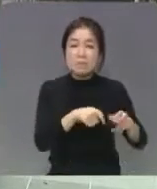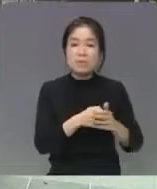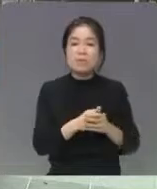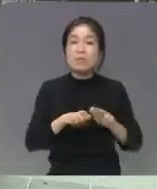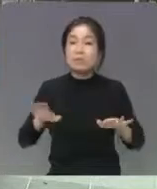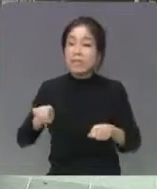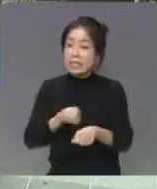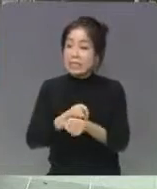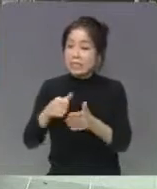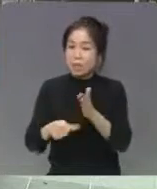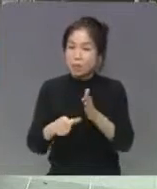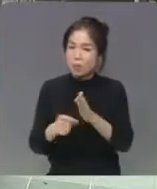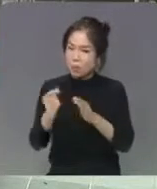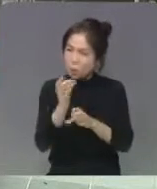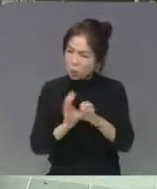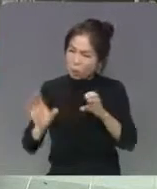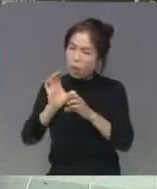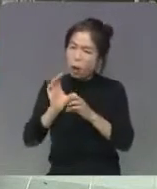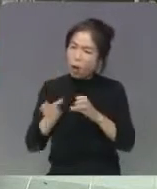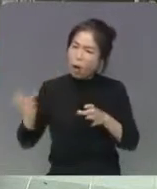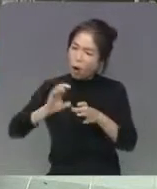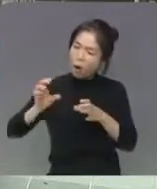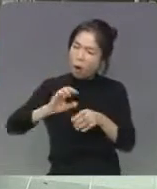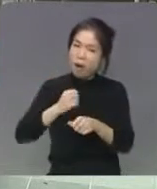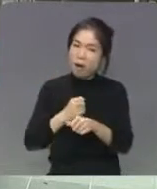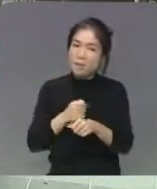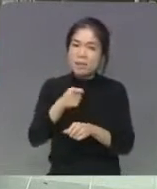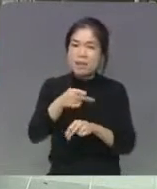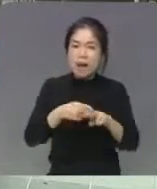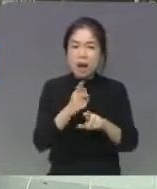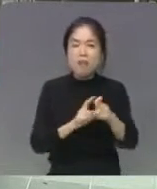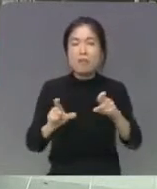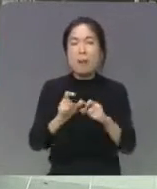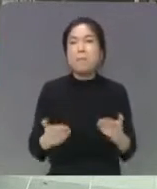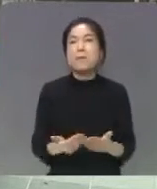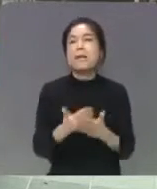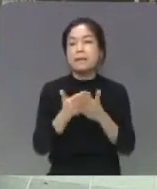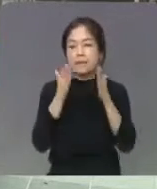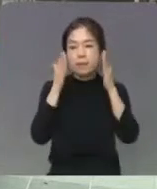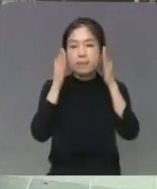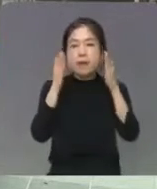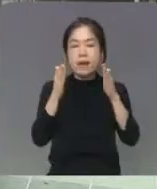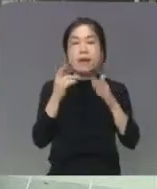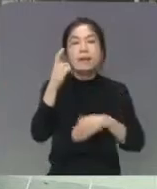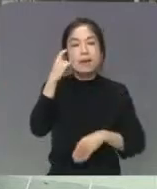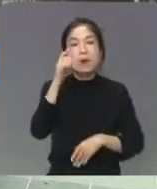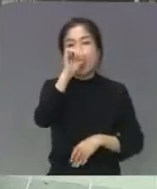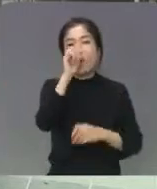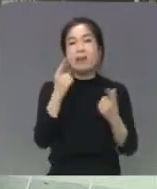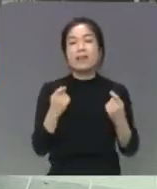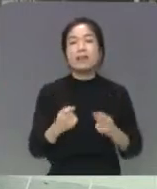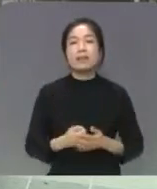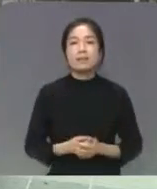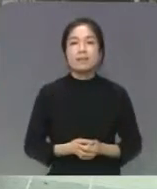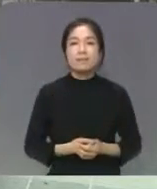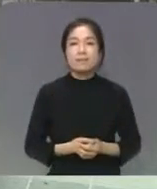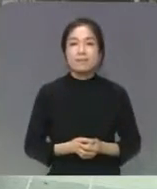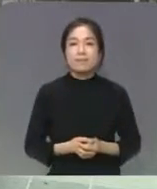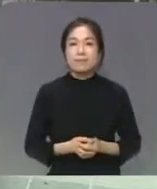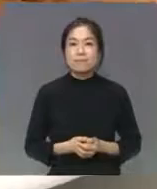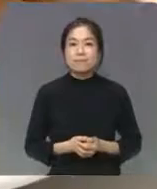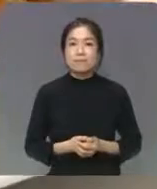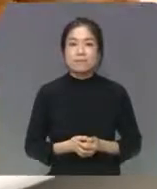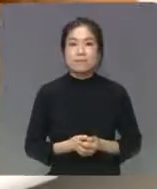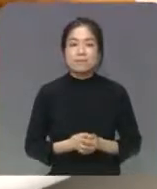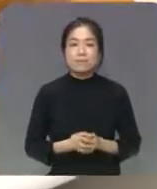특산품을 탁 홈 씩 전화를 하면서 아 그걸 메뉴가 조금 더 발전해 나가는 방향으로 어떤 생각을 했 잤으면 좀